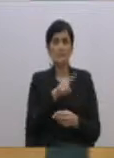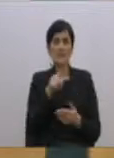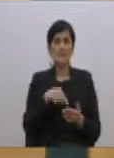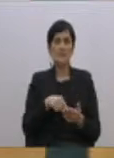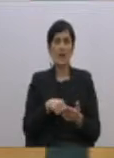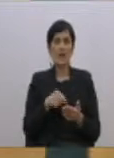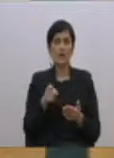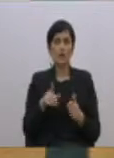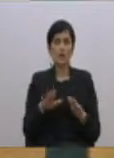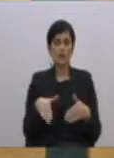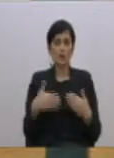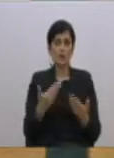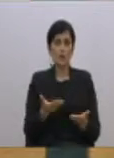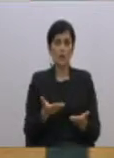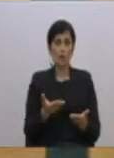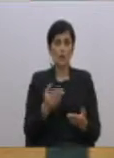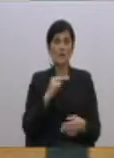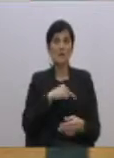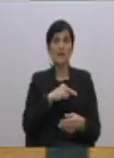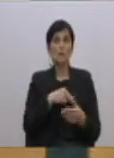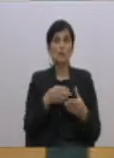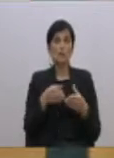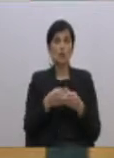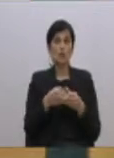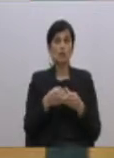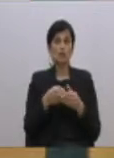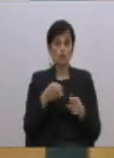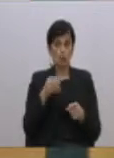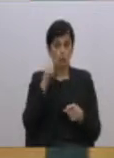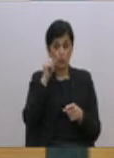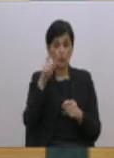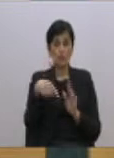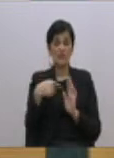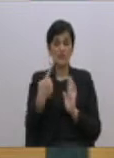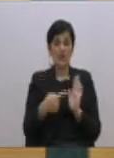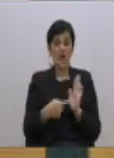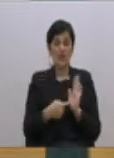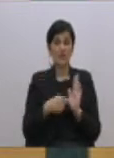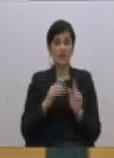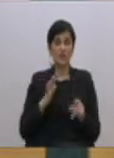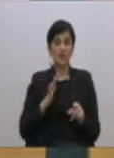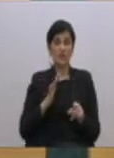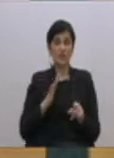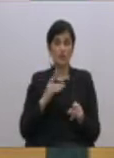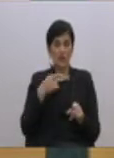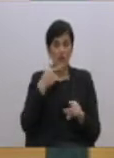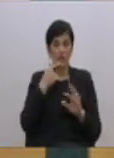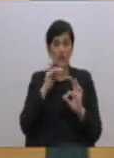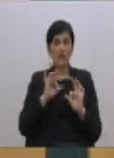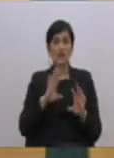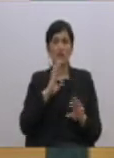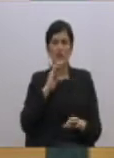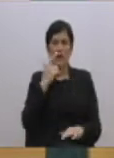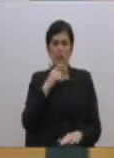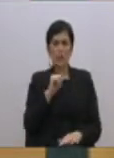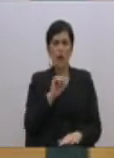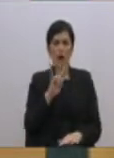აქ შემოთავაზებული. სამუშაო ჯგუფის ფარგლებშიც დაიცვა გუშინ ეს საკითხიც და ითქვა ქალბატონი